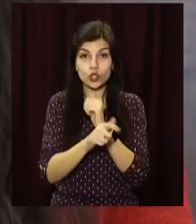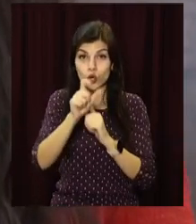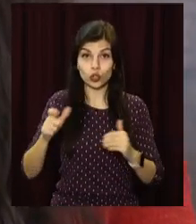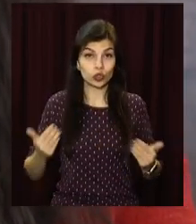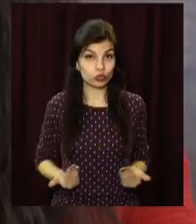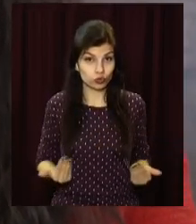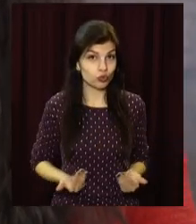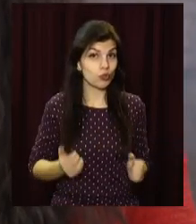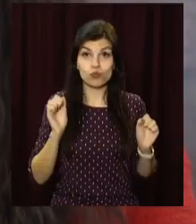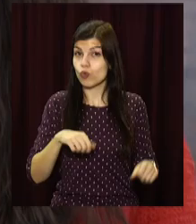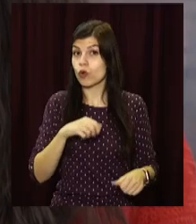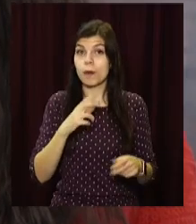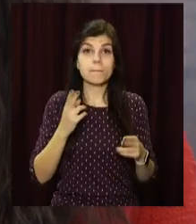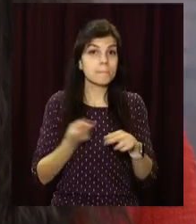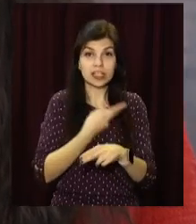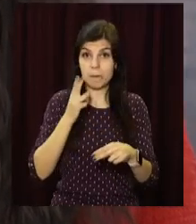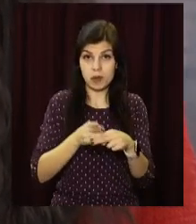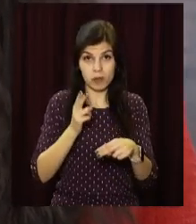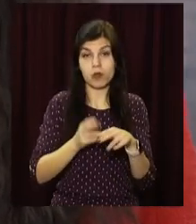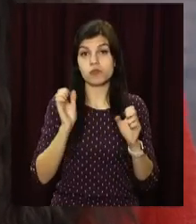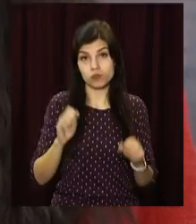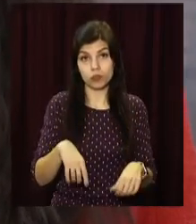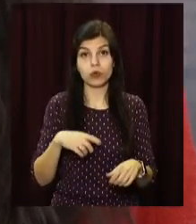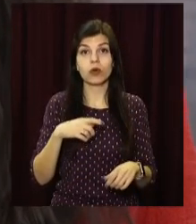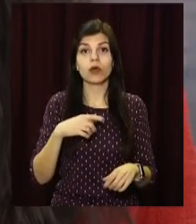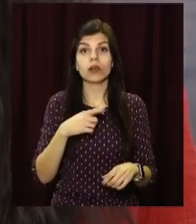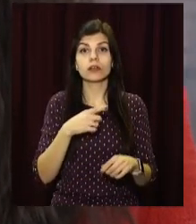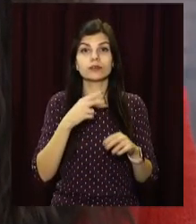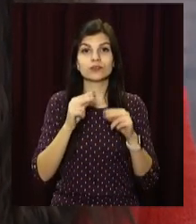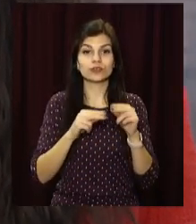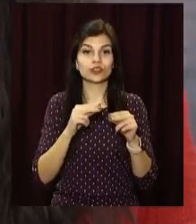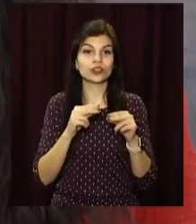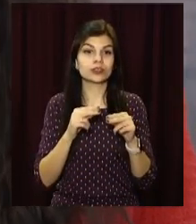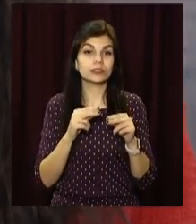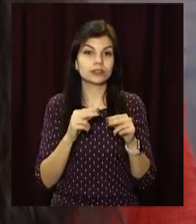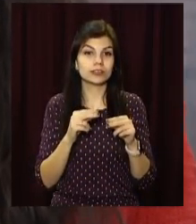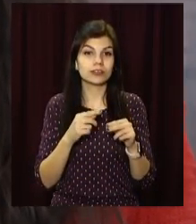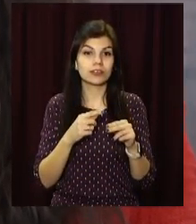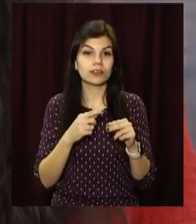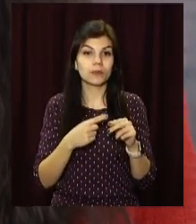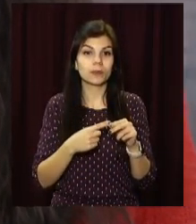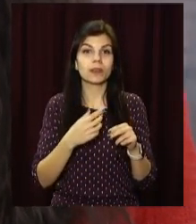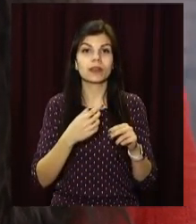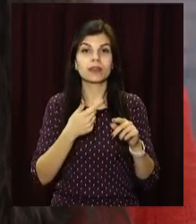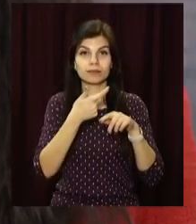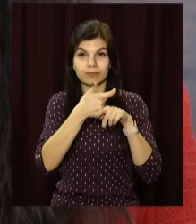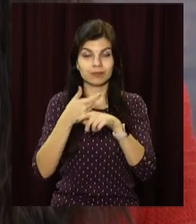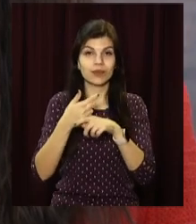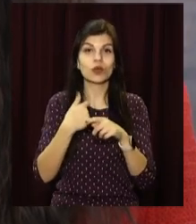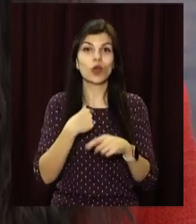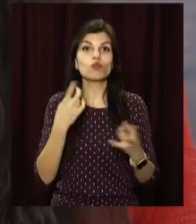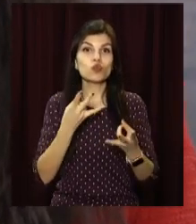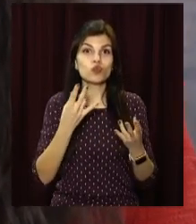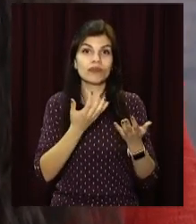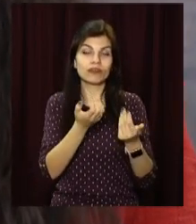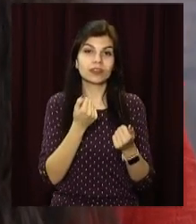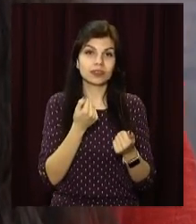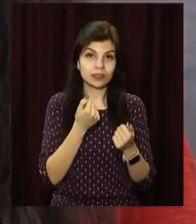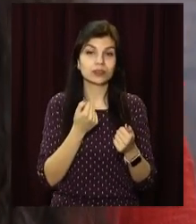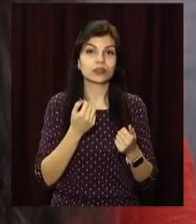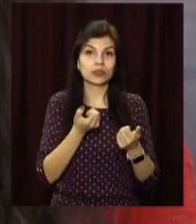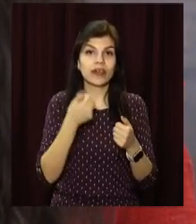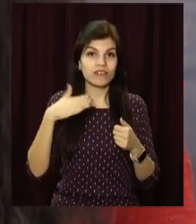нашого міста може безперешкодно, пройшовши процедуру надання запиту на отримання інформації, подати запит та